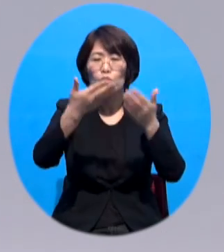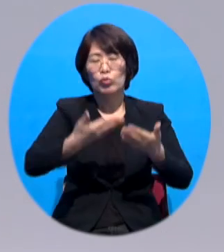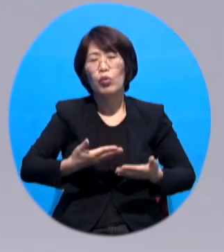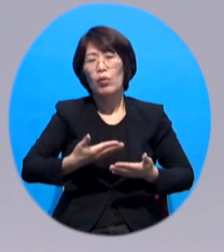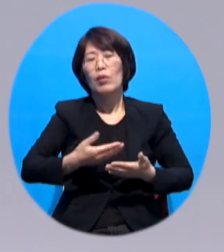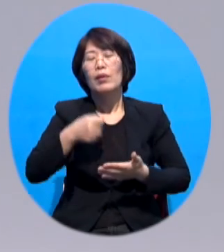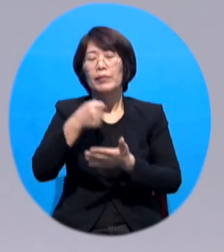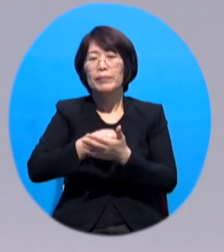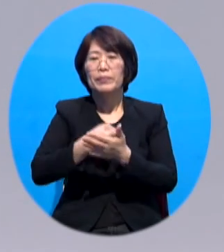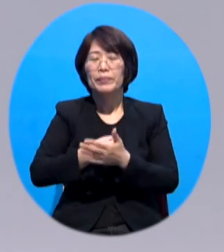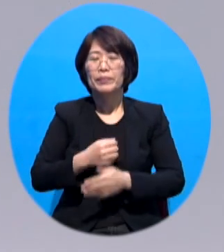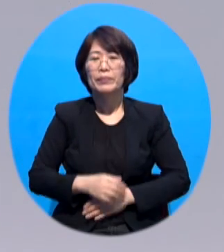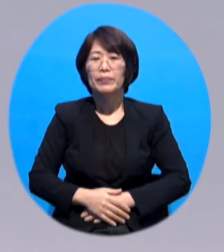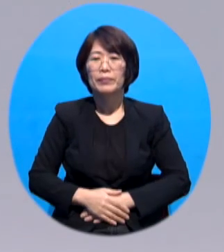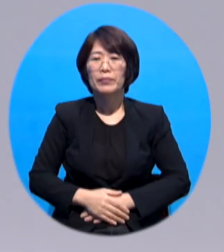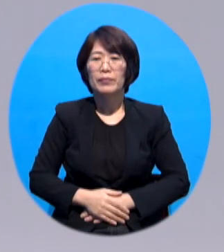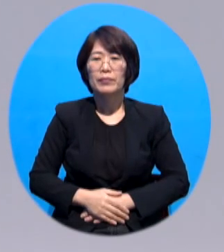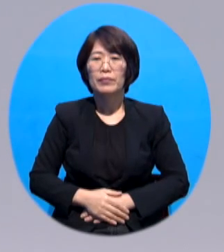생각합니다